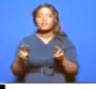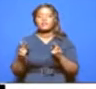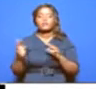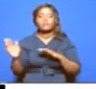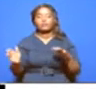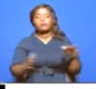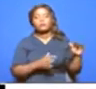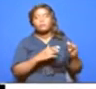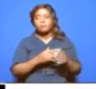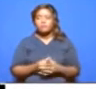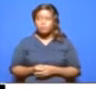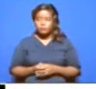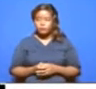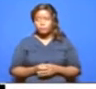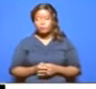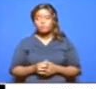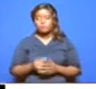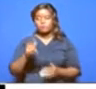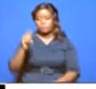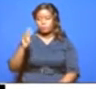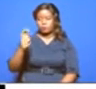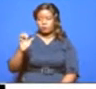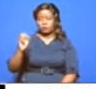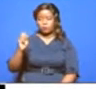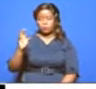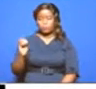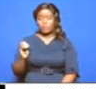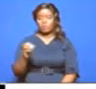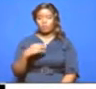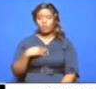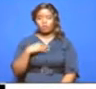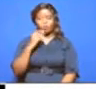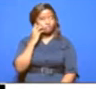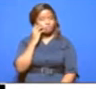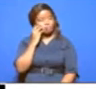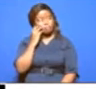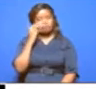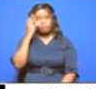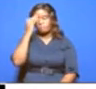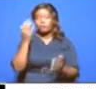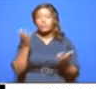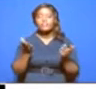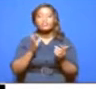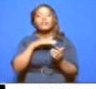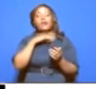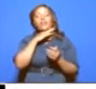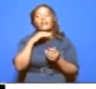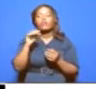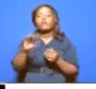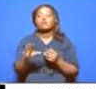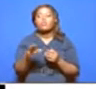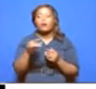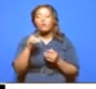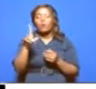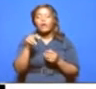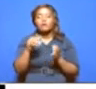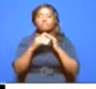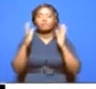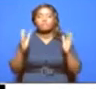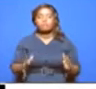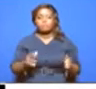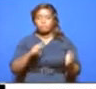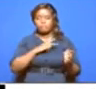Na taarifa kwamba jamii ya Iteso inaomboleza kifo cha mfalme wao Papa Kiteso Emormor Esuban. Mfalme huyo